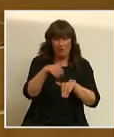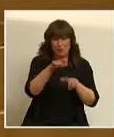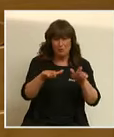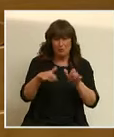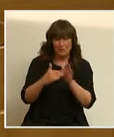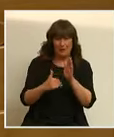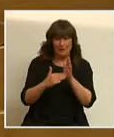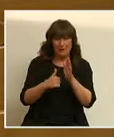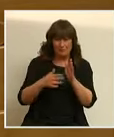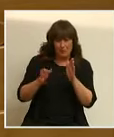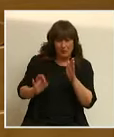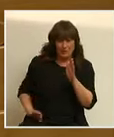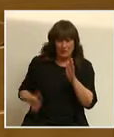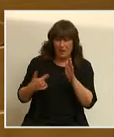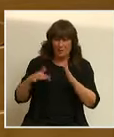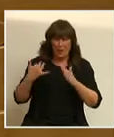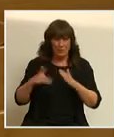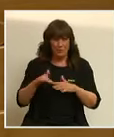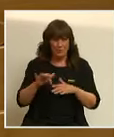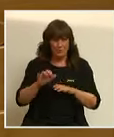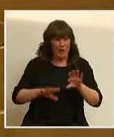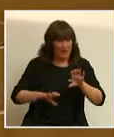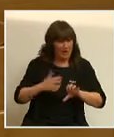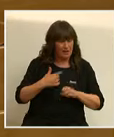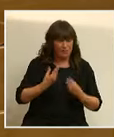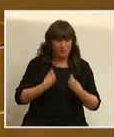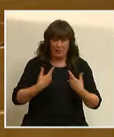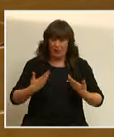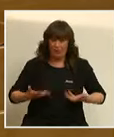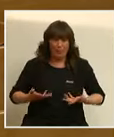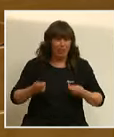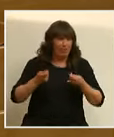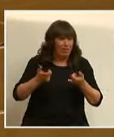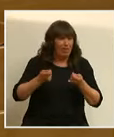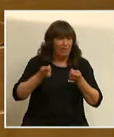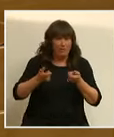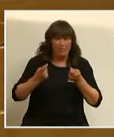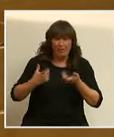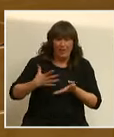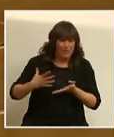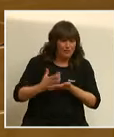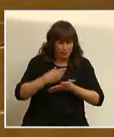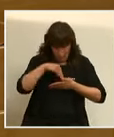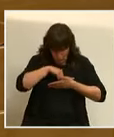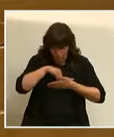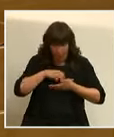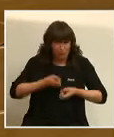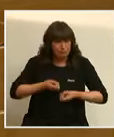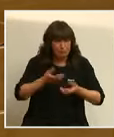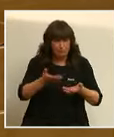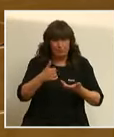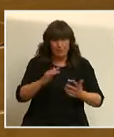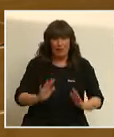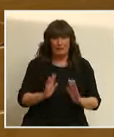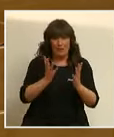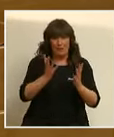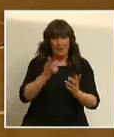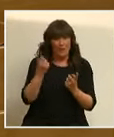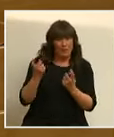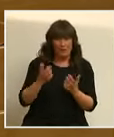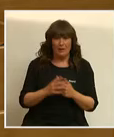anys de professionals que s'han jugat la vida i que no han dubtat en donar el que tenen per salvar quan ha fet falta. I